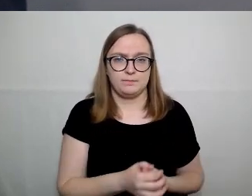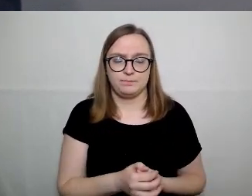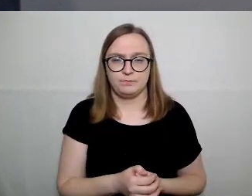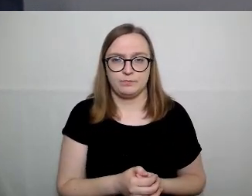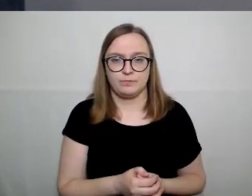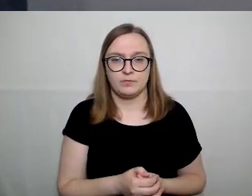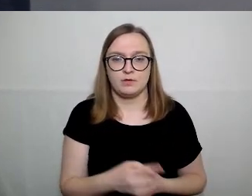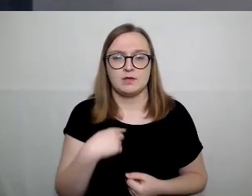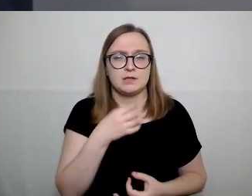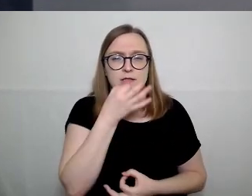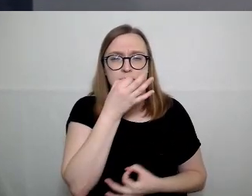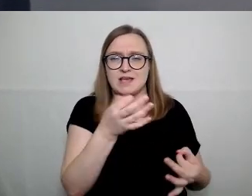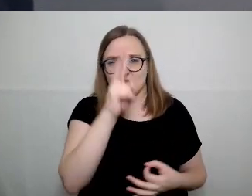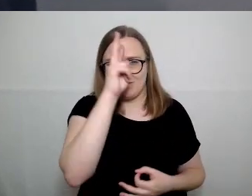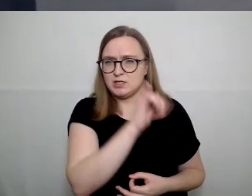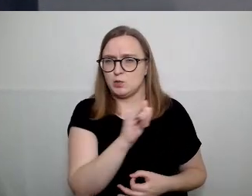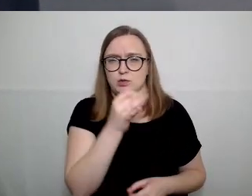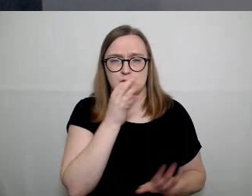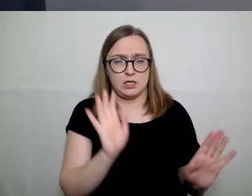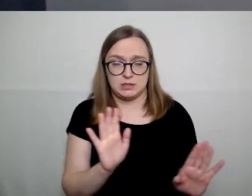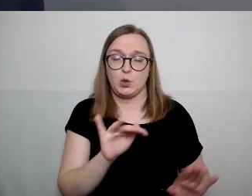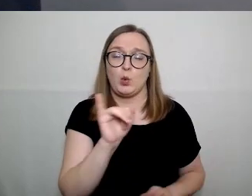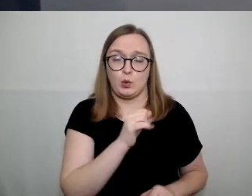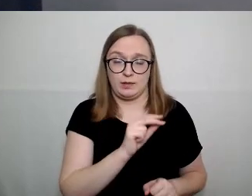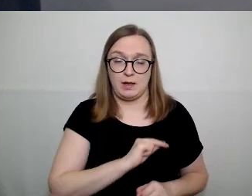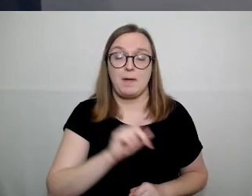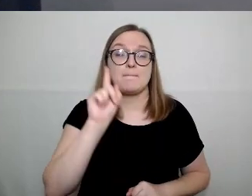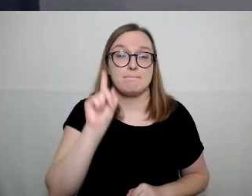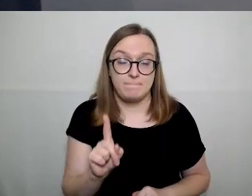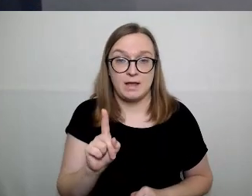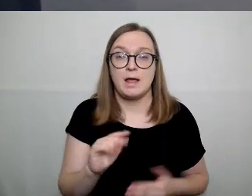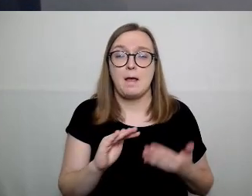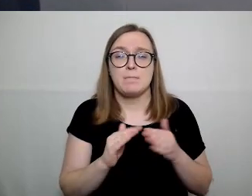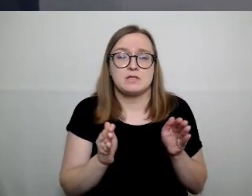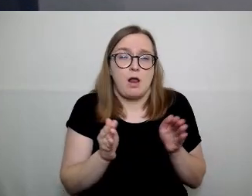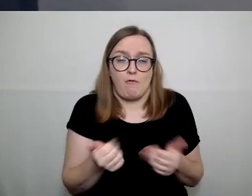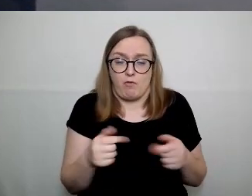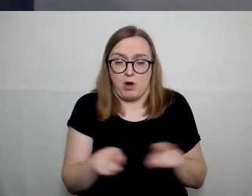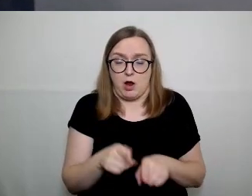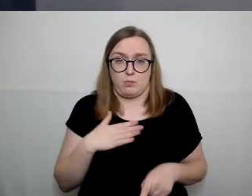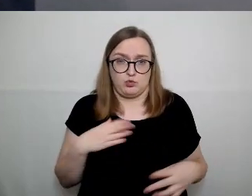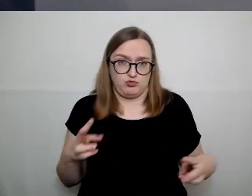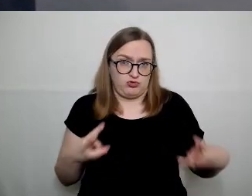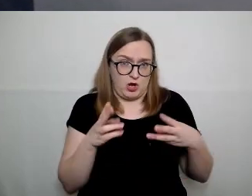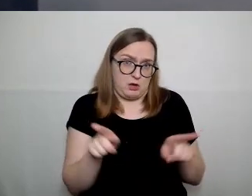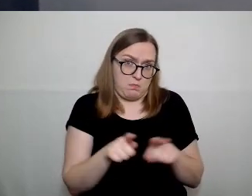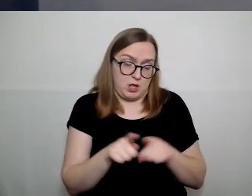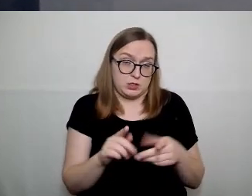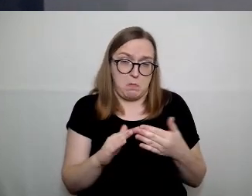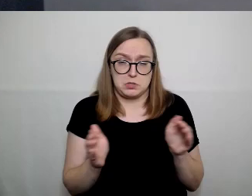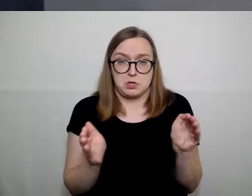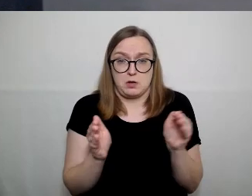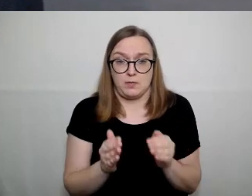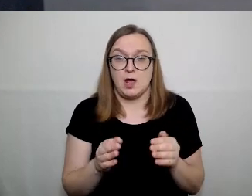Neminėsiu valstybės, kurioje dirba, bet nedidelė miestelį, o tokiam panašiai kaip Šakiai, prieš